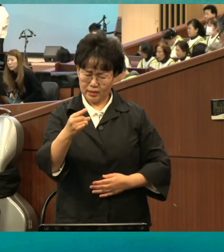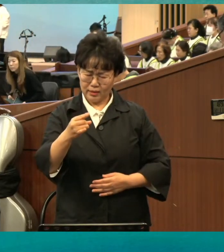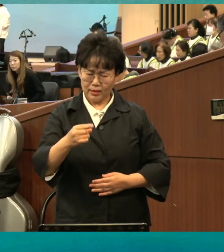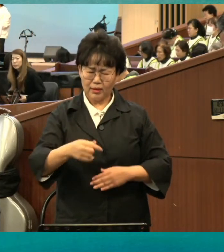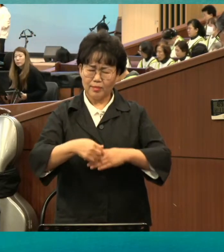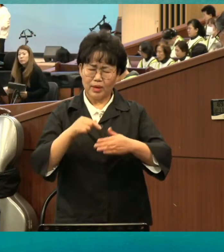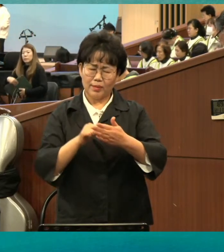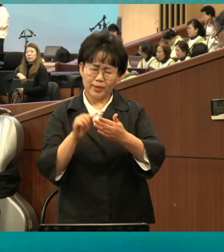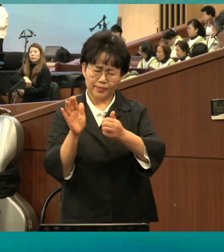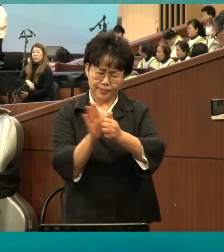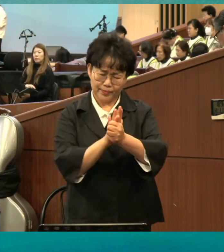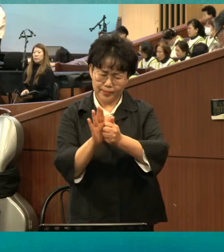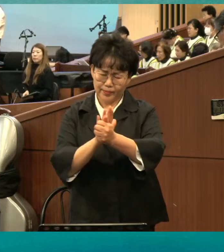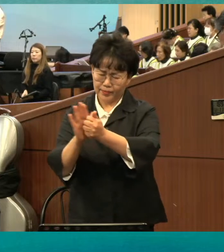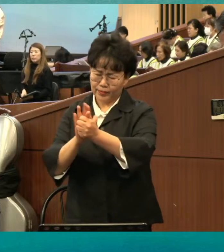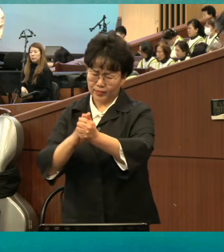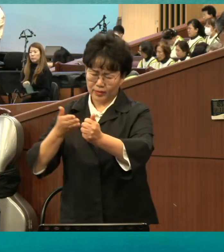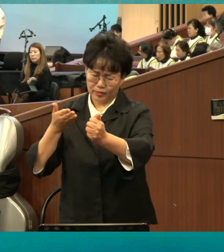심정을 만져주시고